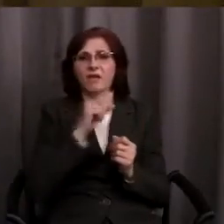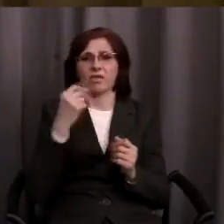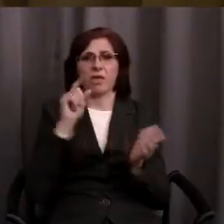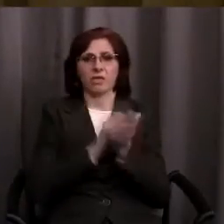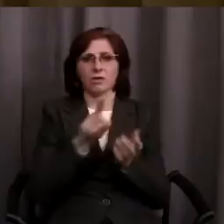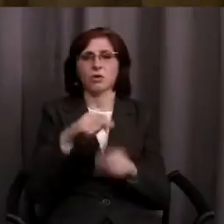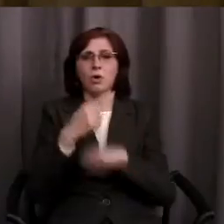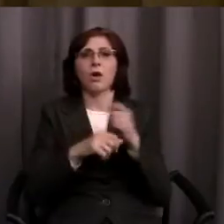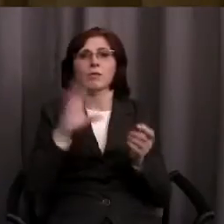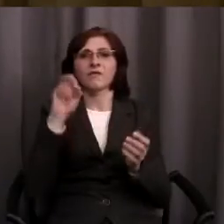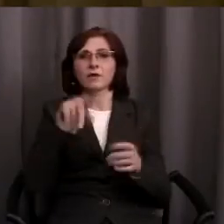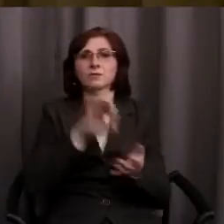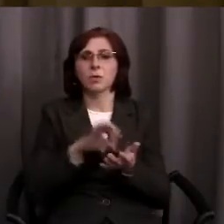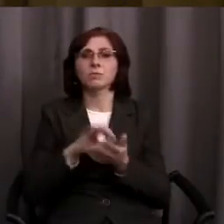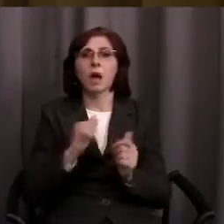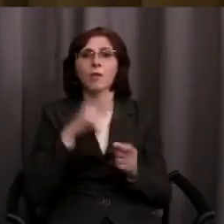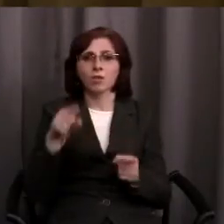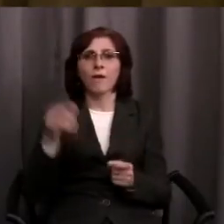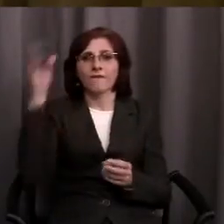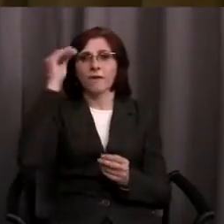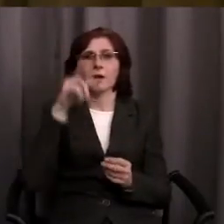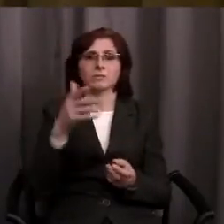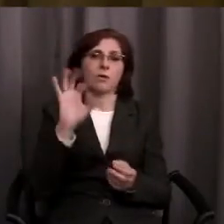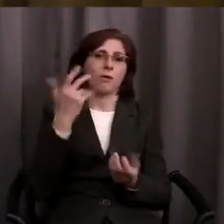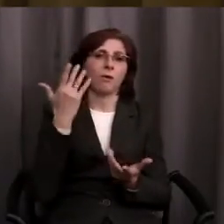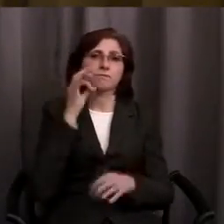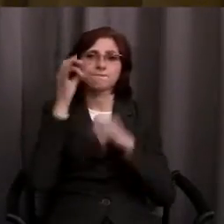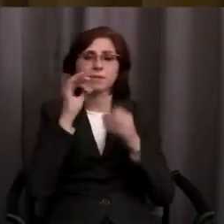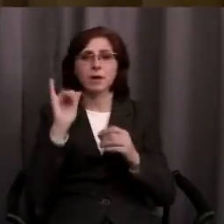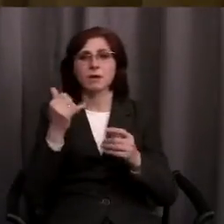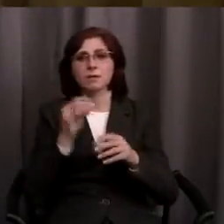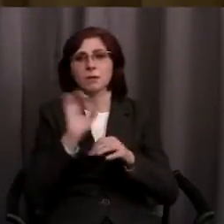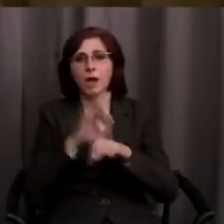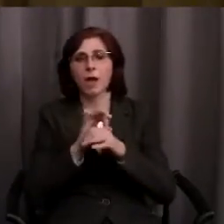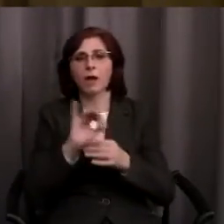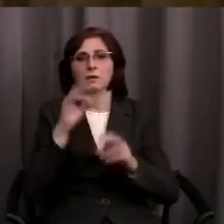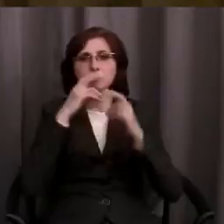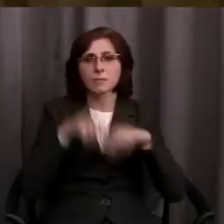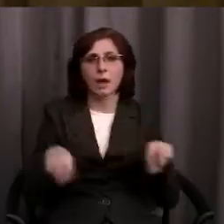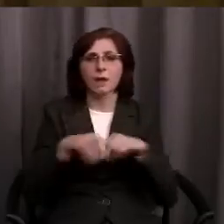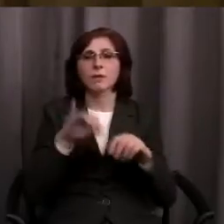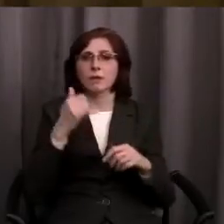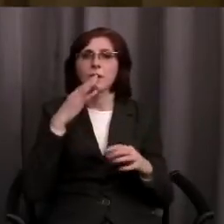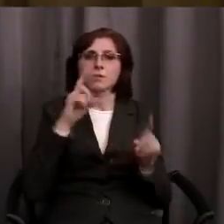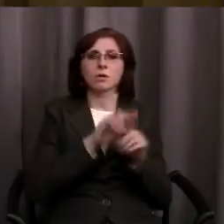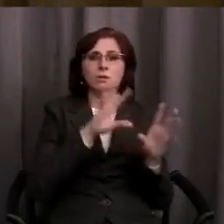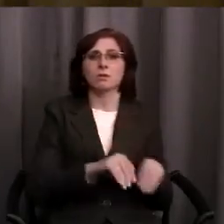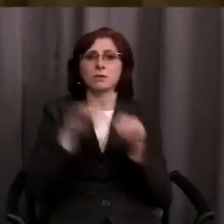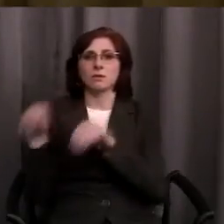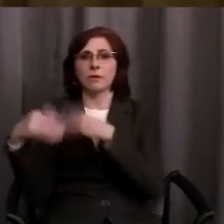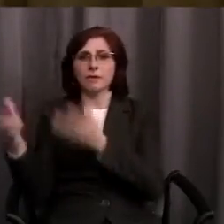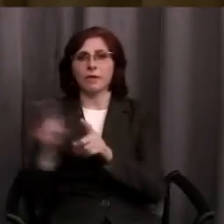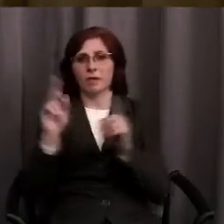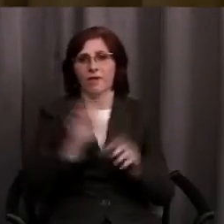zrobić w taki sposób, żeby tą wiedzę na przykład o diagnostyce, o sposobie leczenia zaimplementować tak od razu